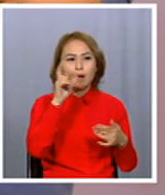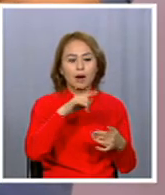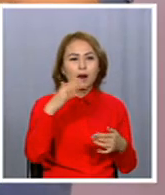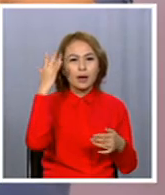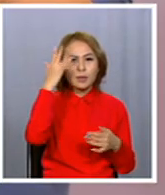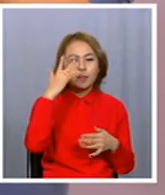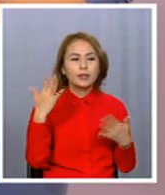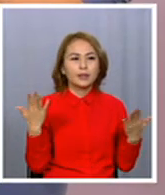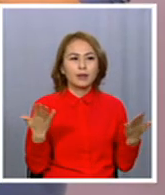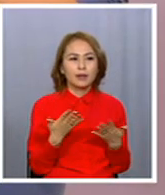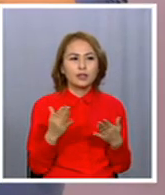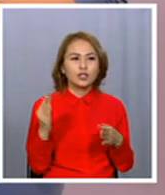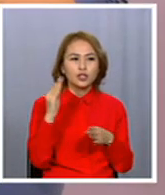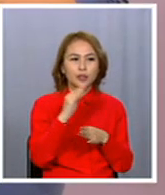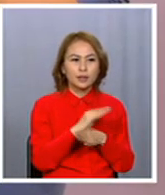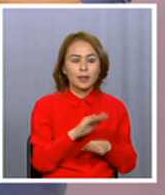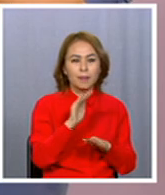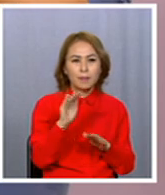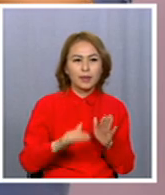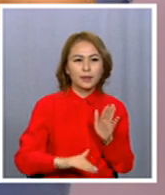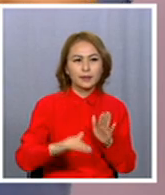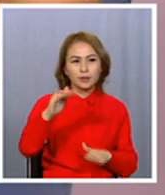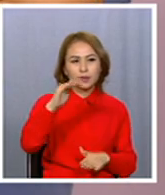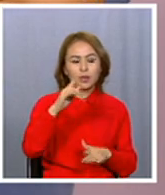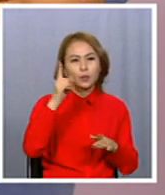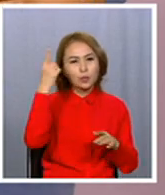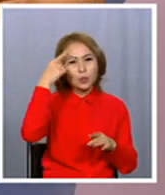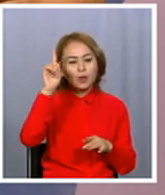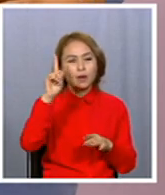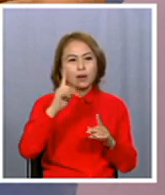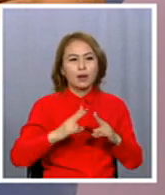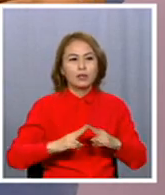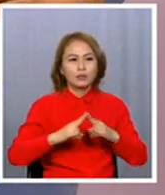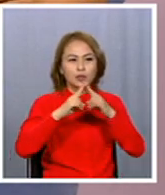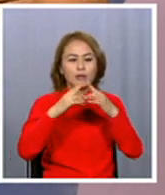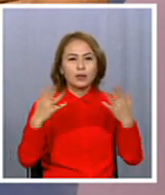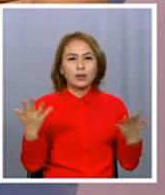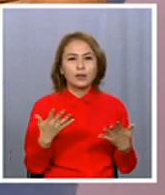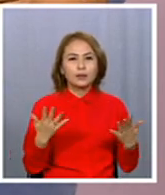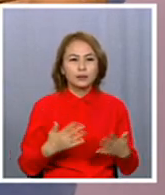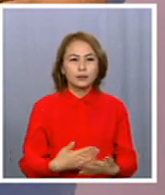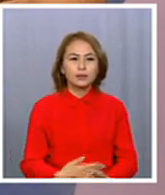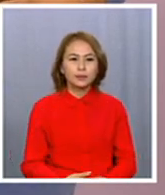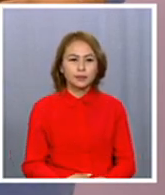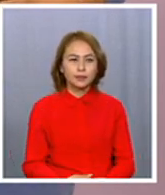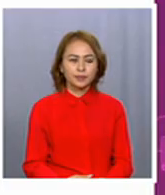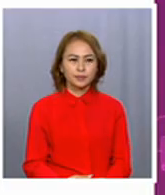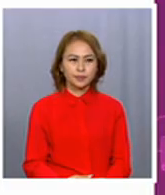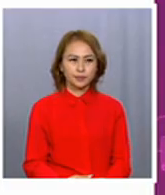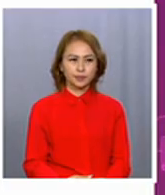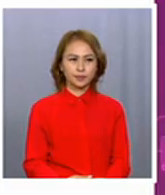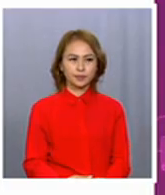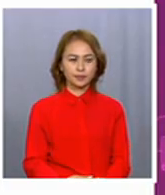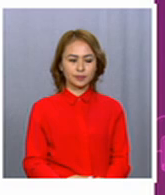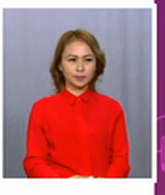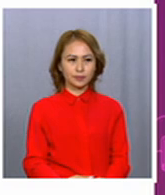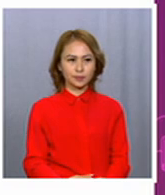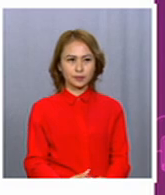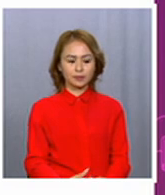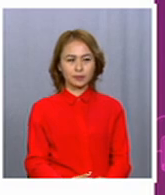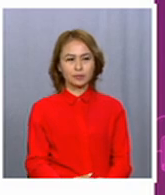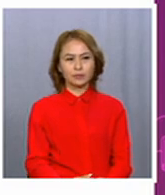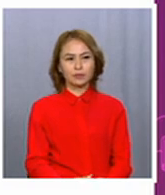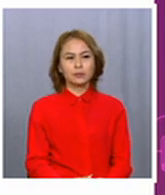қандай, және де бала қиялынан туған ғаламшар қандай деген сұраққа жауап беріп көрейік. Олай болса,